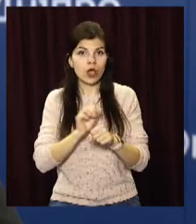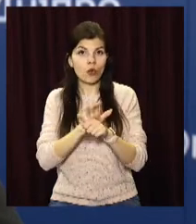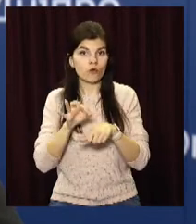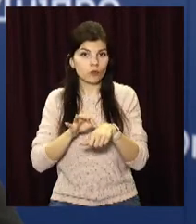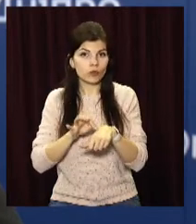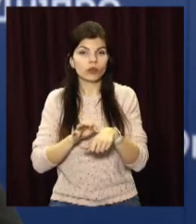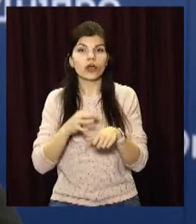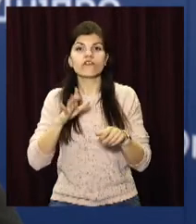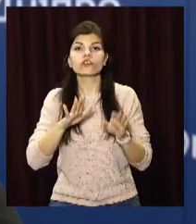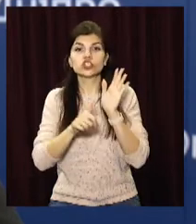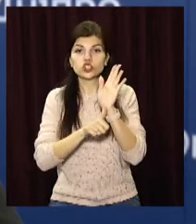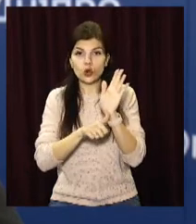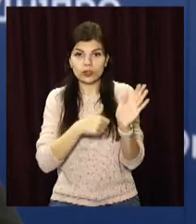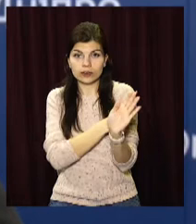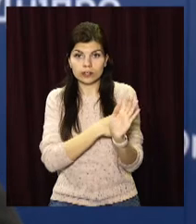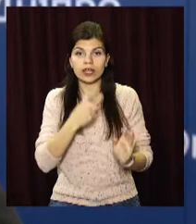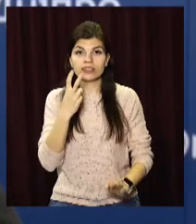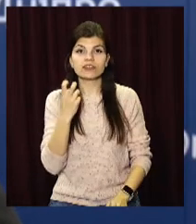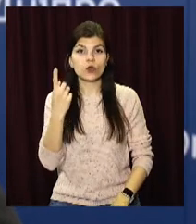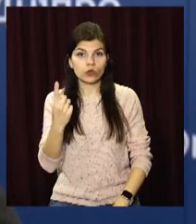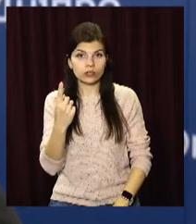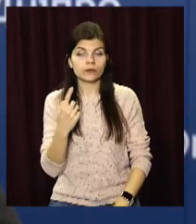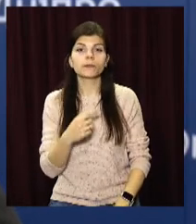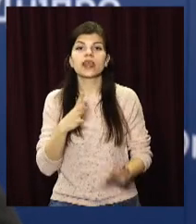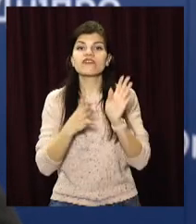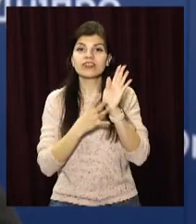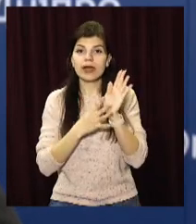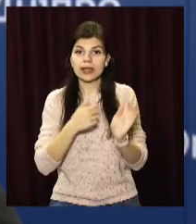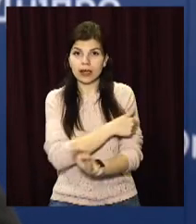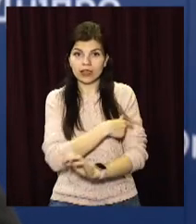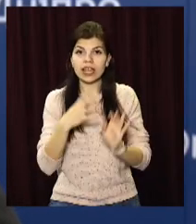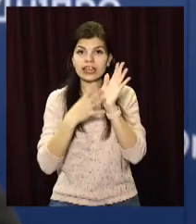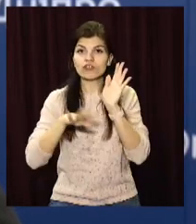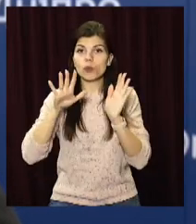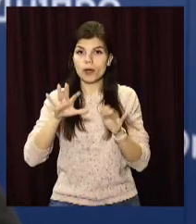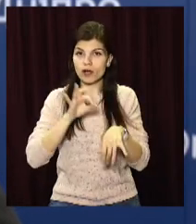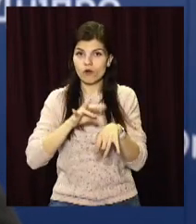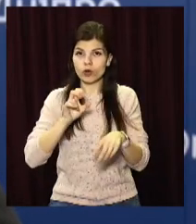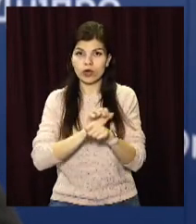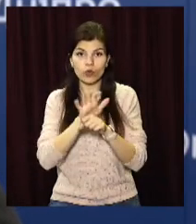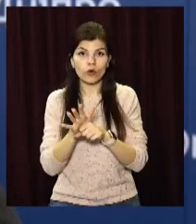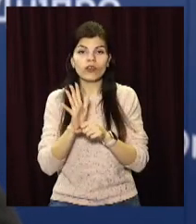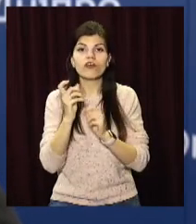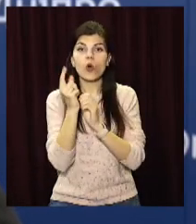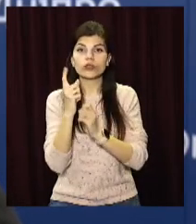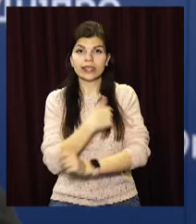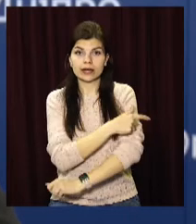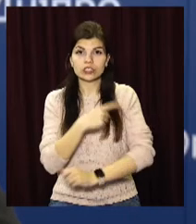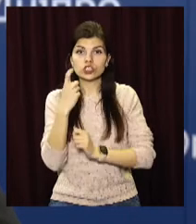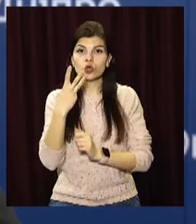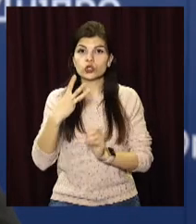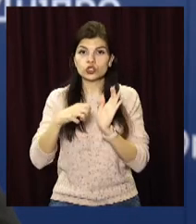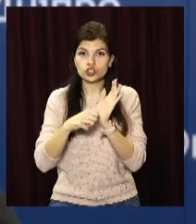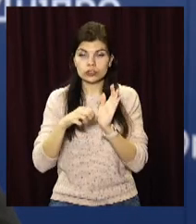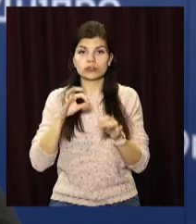В 6-й міській лікарні 201 пацієнт на ковід. В 9-й лікарні 95 хворих на ковід. В 11-й лікарні